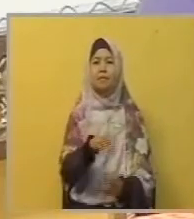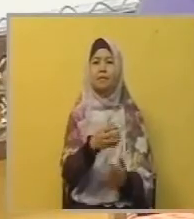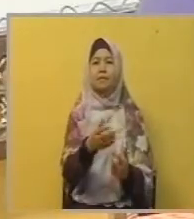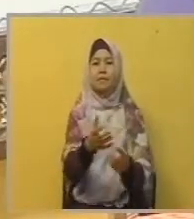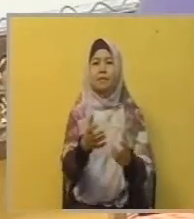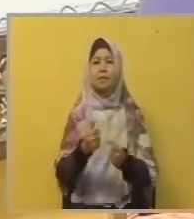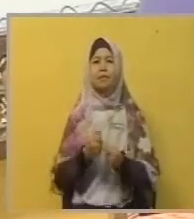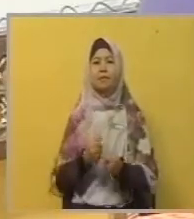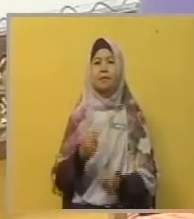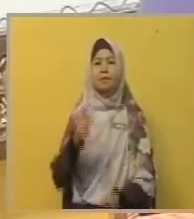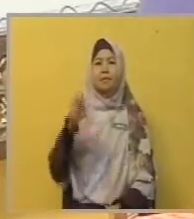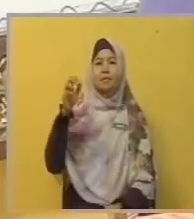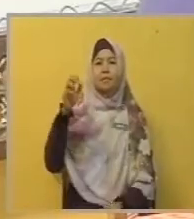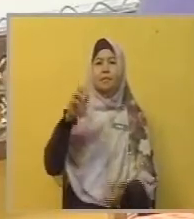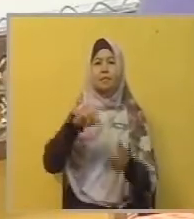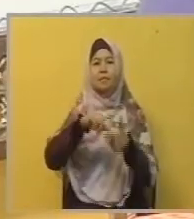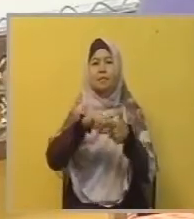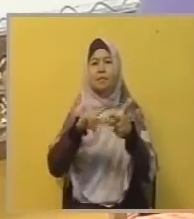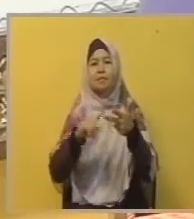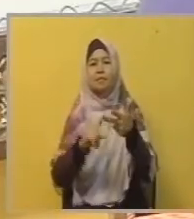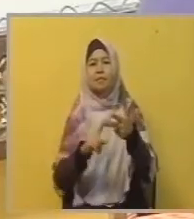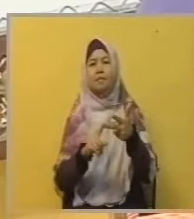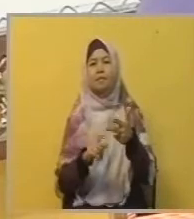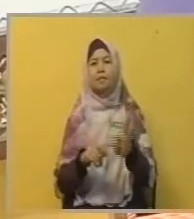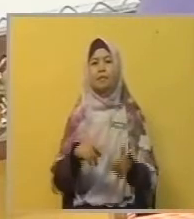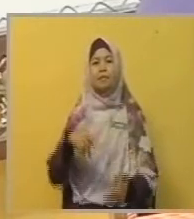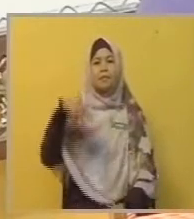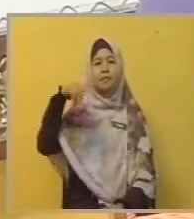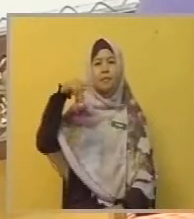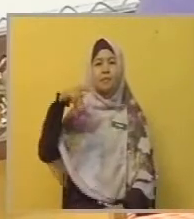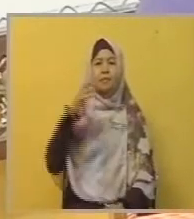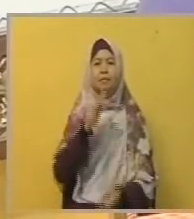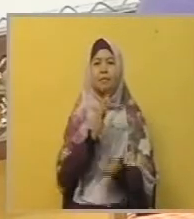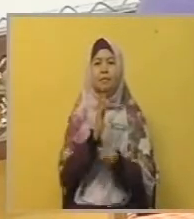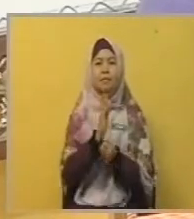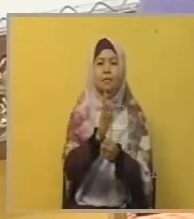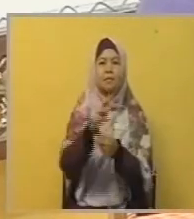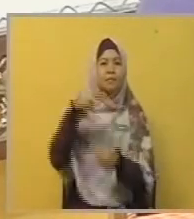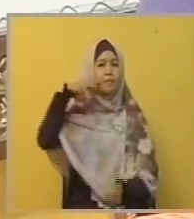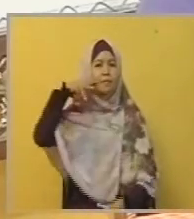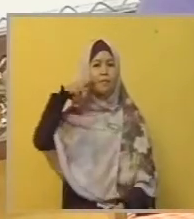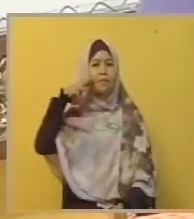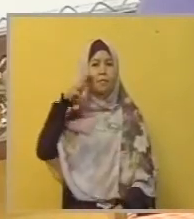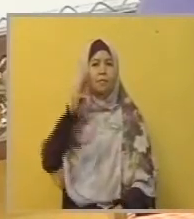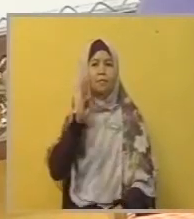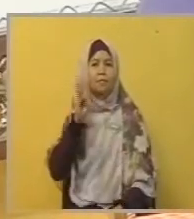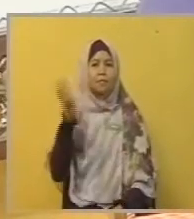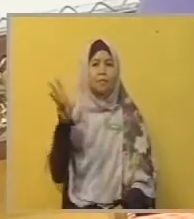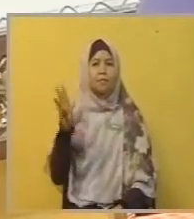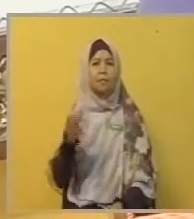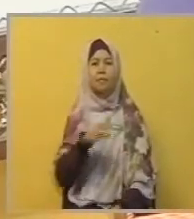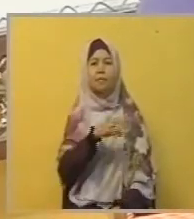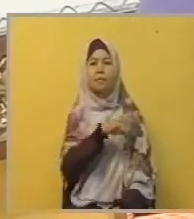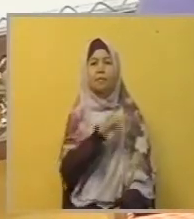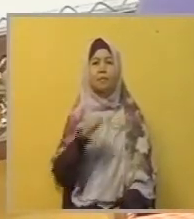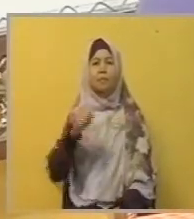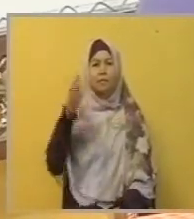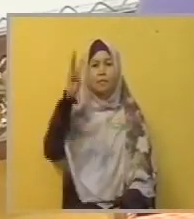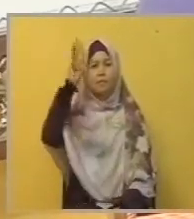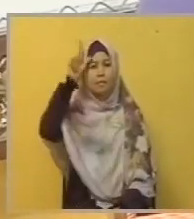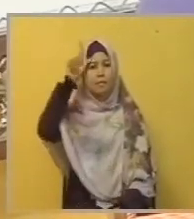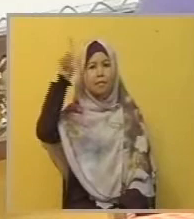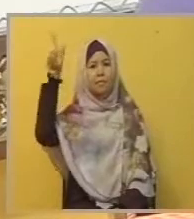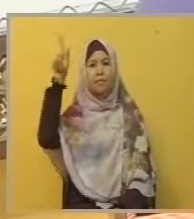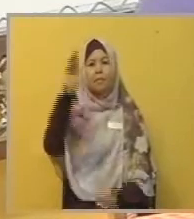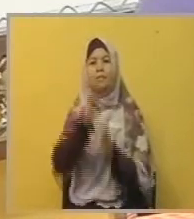berat. Kita tersangka pula tadi pingpong wanita ya. Pingpong wanita dan pingpong lelaki persorangan. So